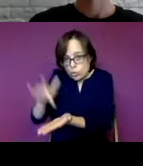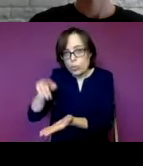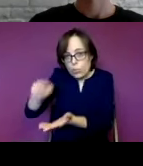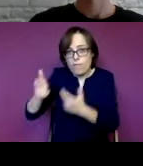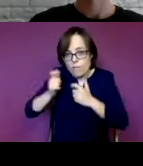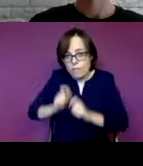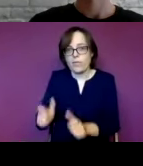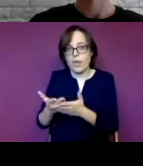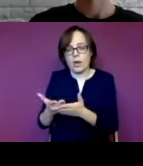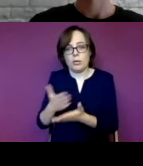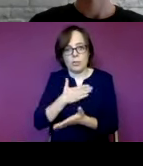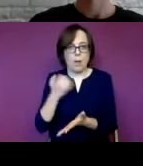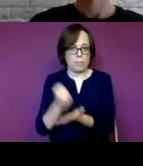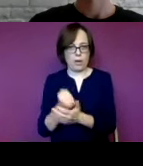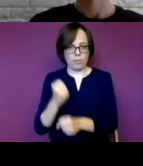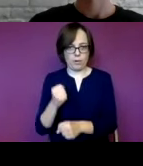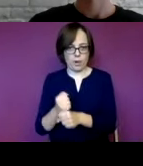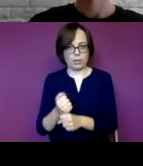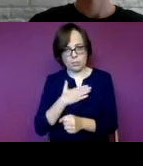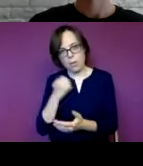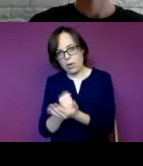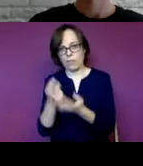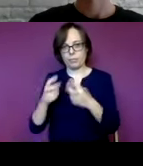wsi. Myślę, że przede wszystkim